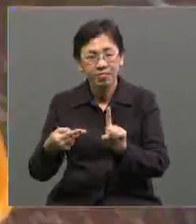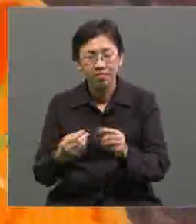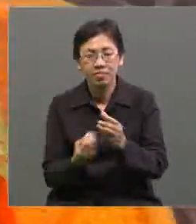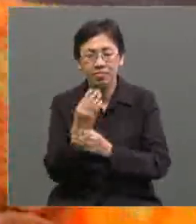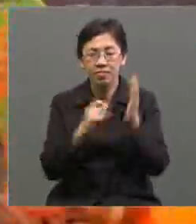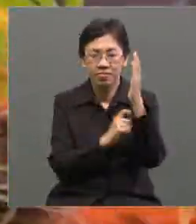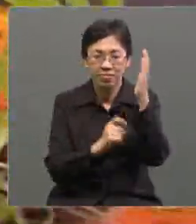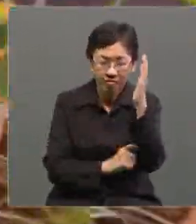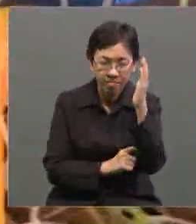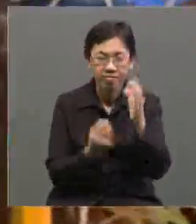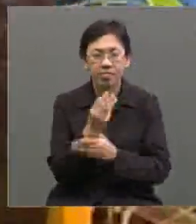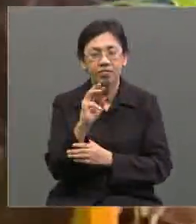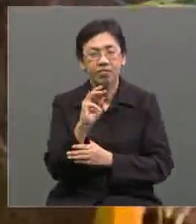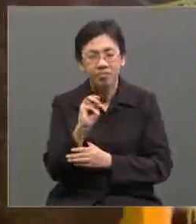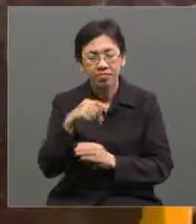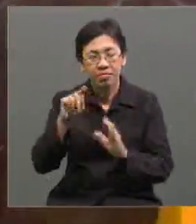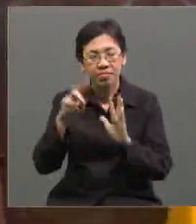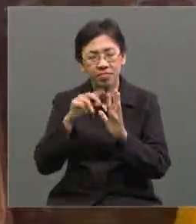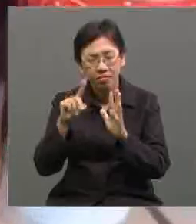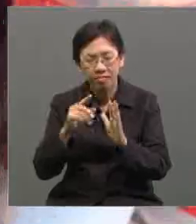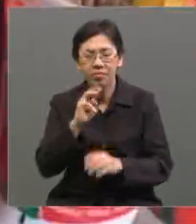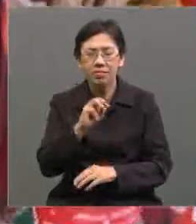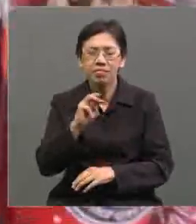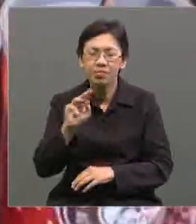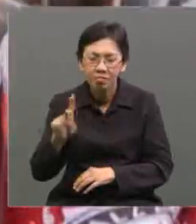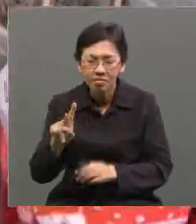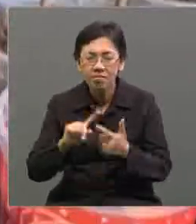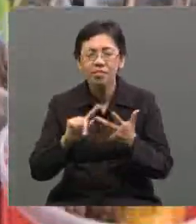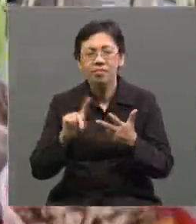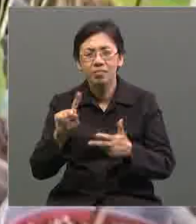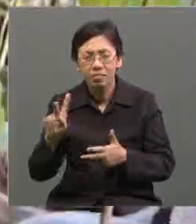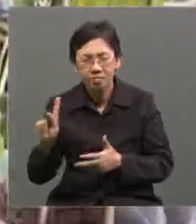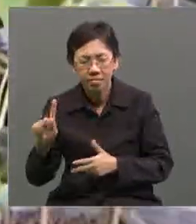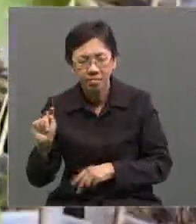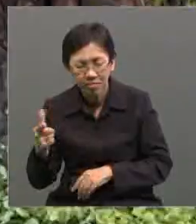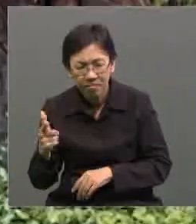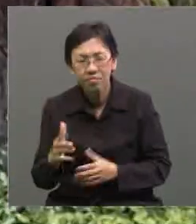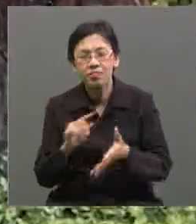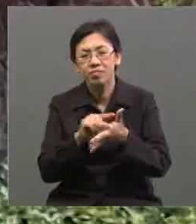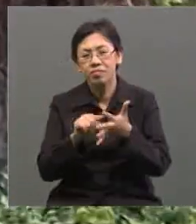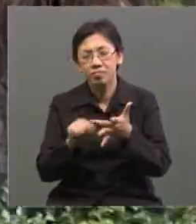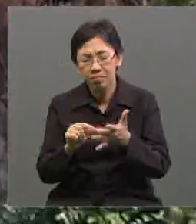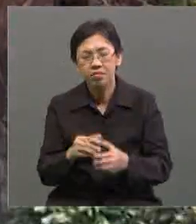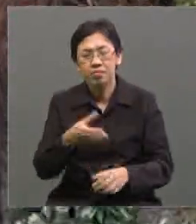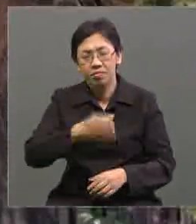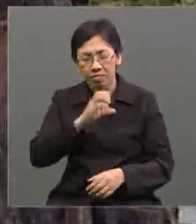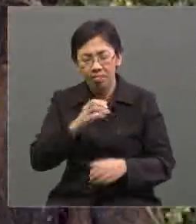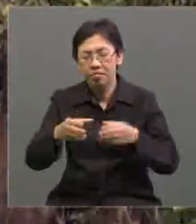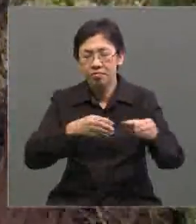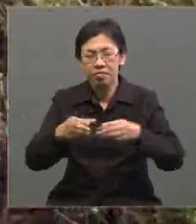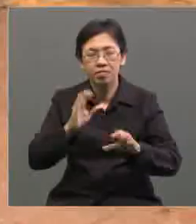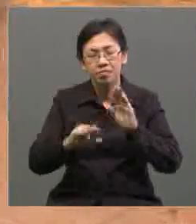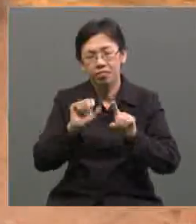ต้นไผ่กล้าไม้ประดู่ต้นพยอมมะค่าโมงตะเคียนทองตั้งเป้าจะรับแก้ว 100,000 ใบนะคะมีกิจกรรม